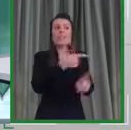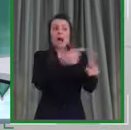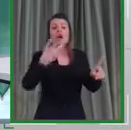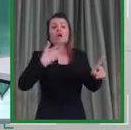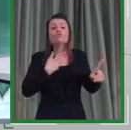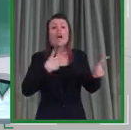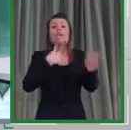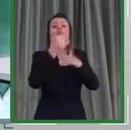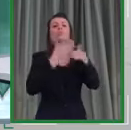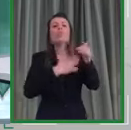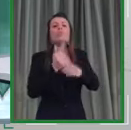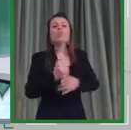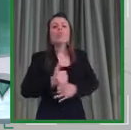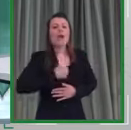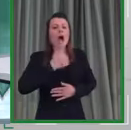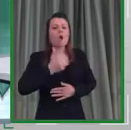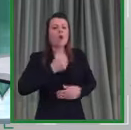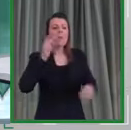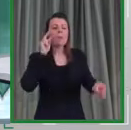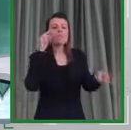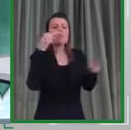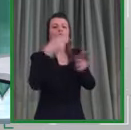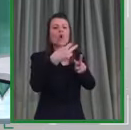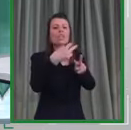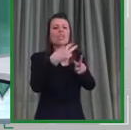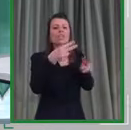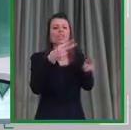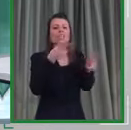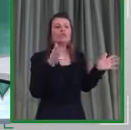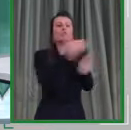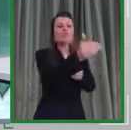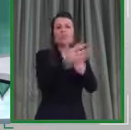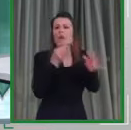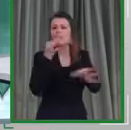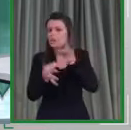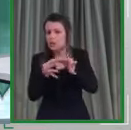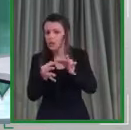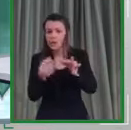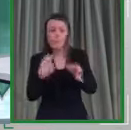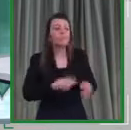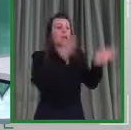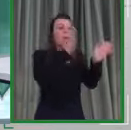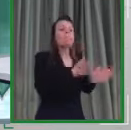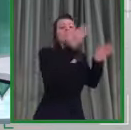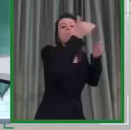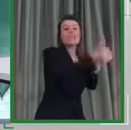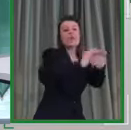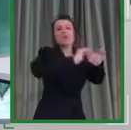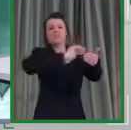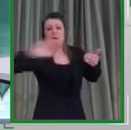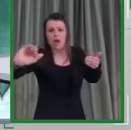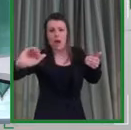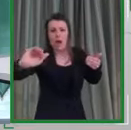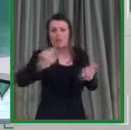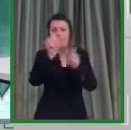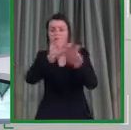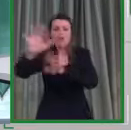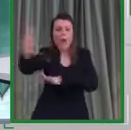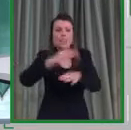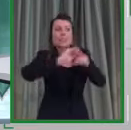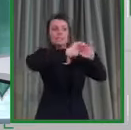dal punto di vista strutturale cioè padiglioni separati dagli altri strutture fisicamente